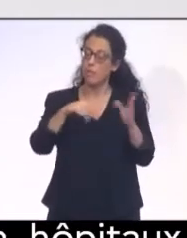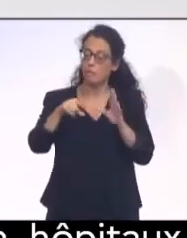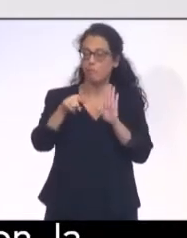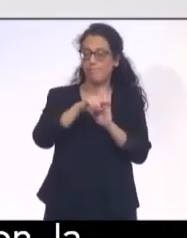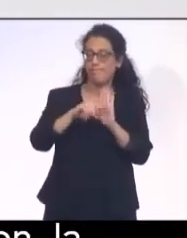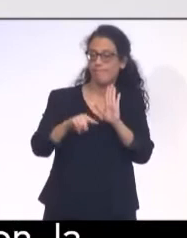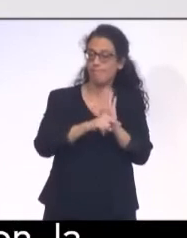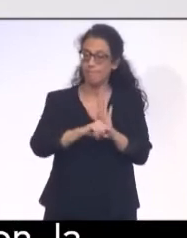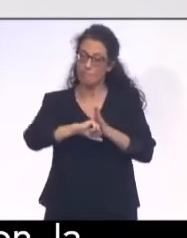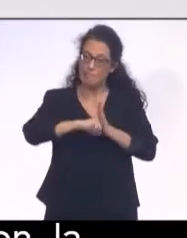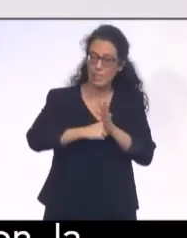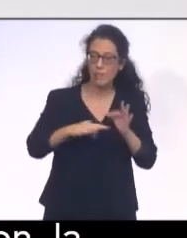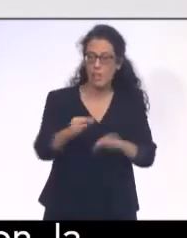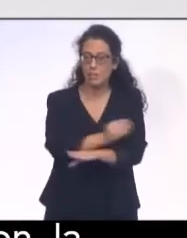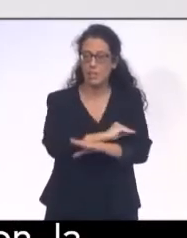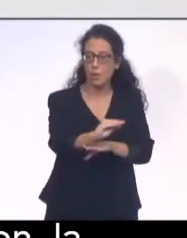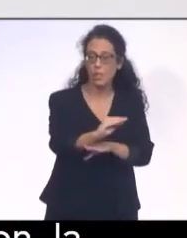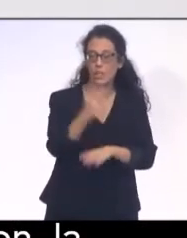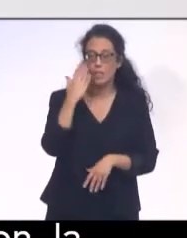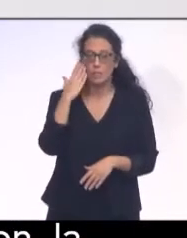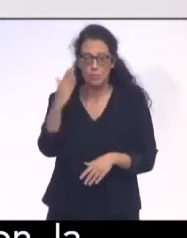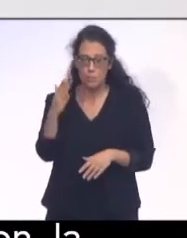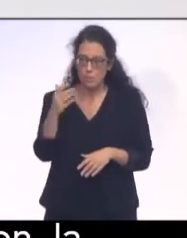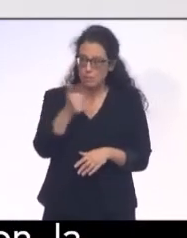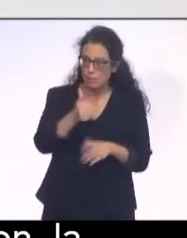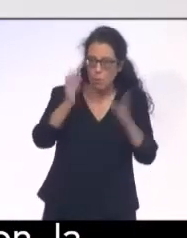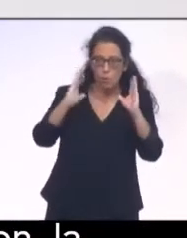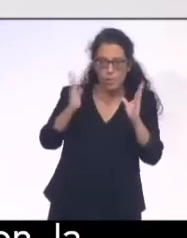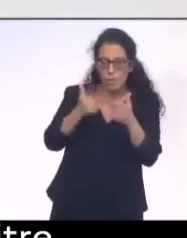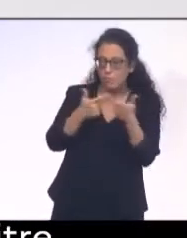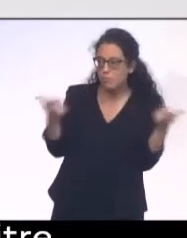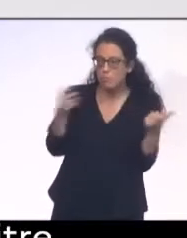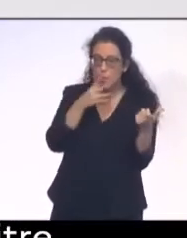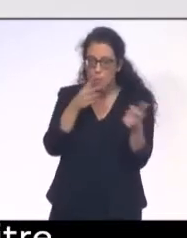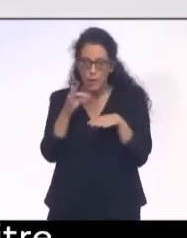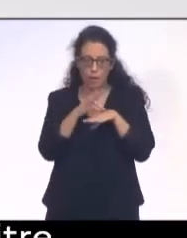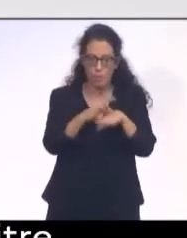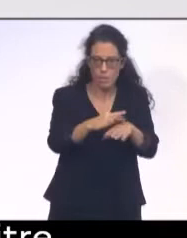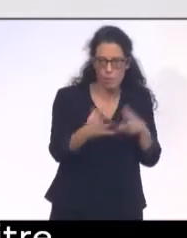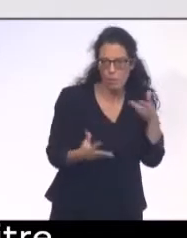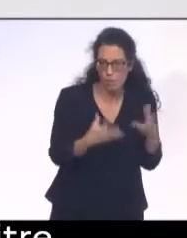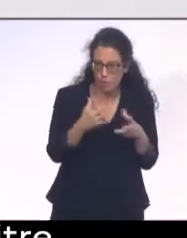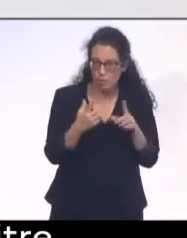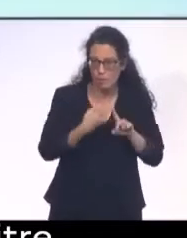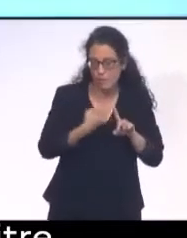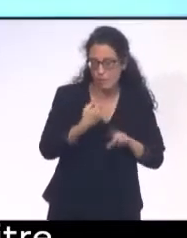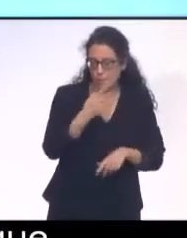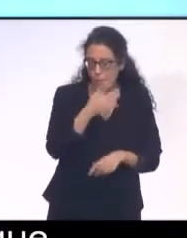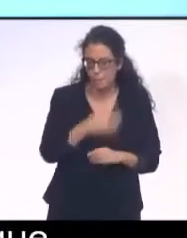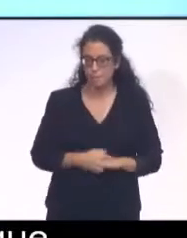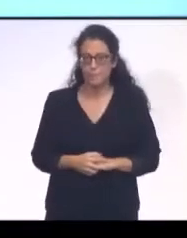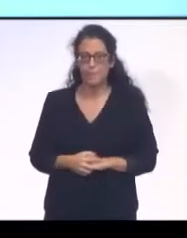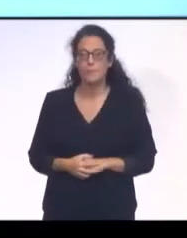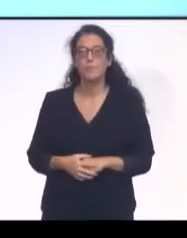de sécurité lorsque l'établissement de santé n'est pas en mesure d'apporter l'accompagnement nécessaire. Enfin, les équipements de